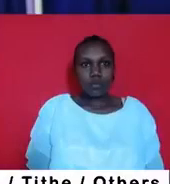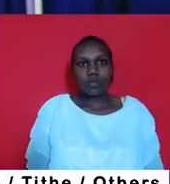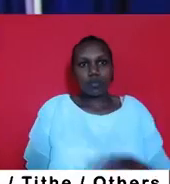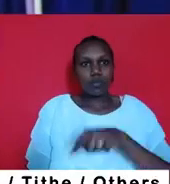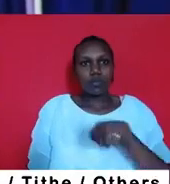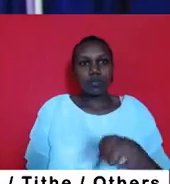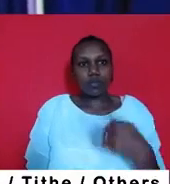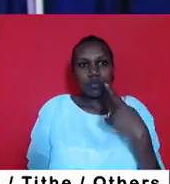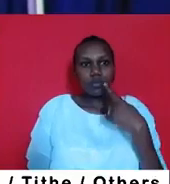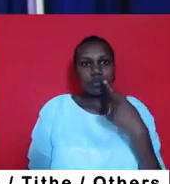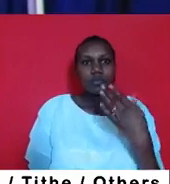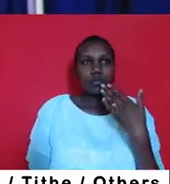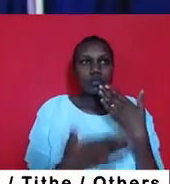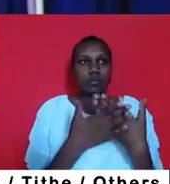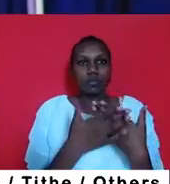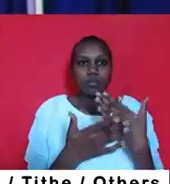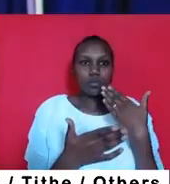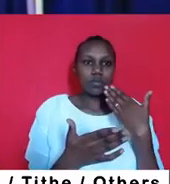Twasema